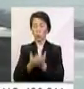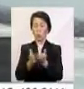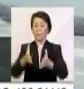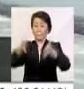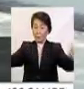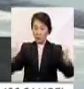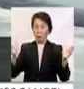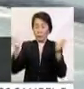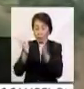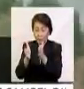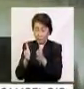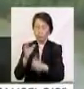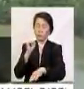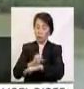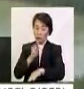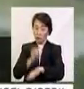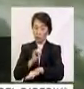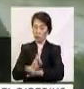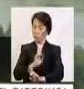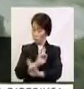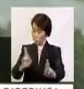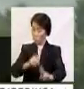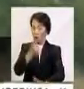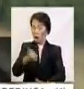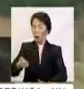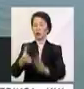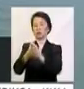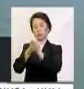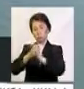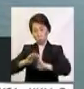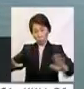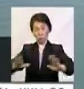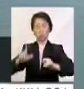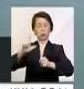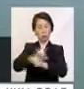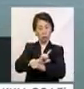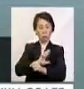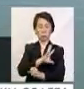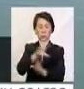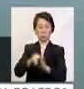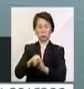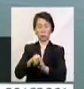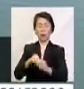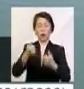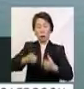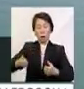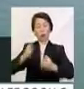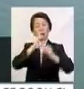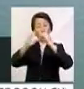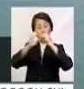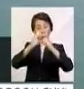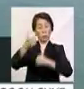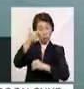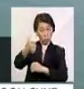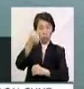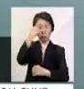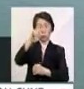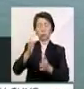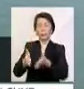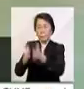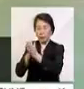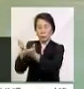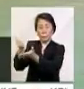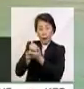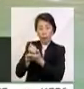kecil dinasihatkan agar menyediakan alat-alat keselamatan yang lengkap termasuk alat komunikasi yang berfungsi untuk meminta